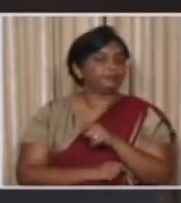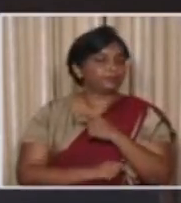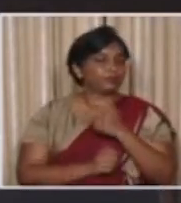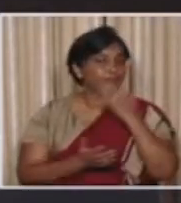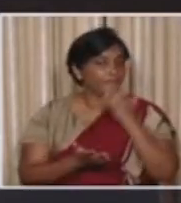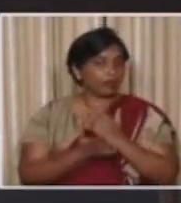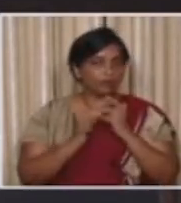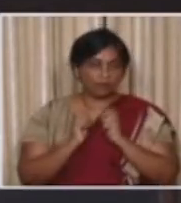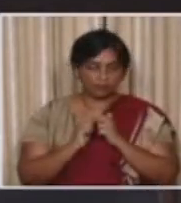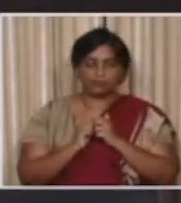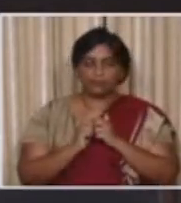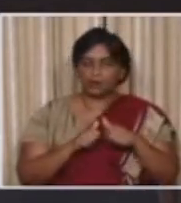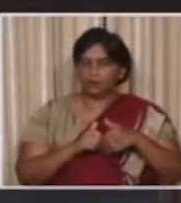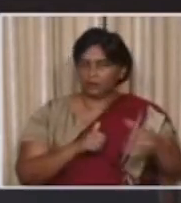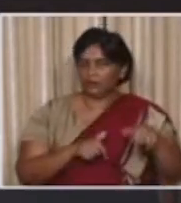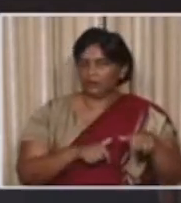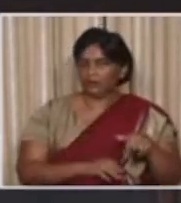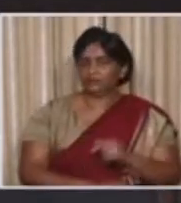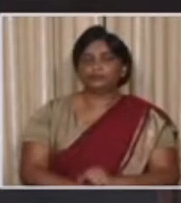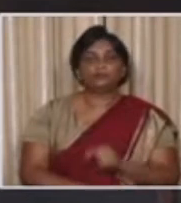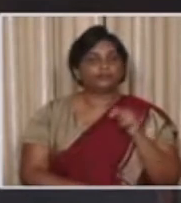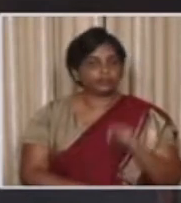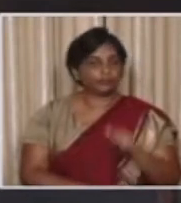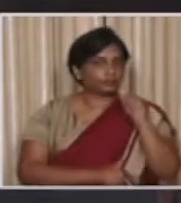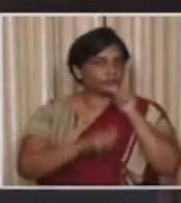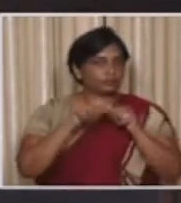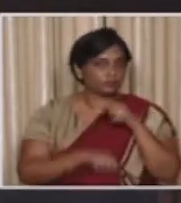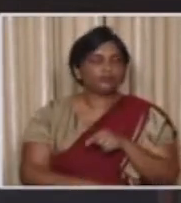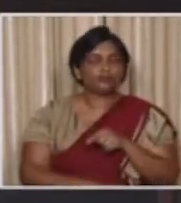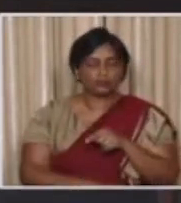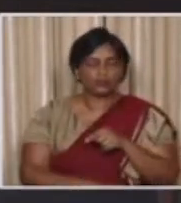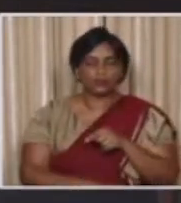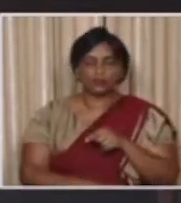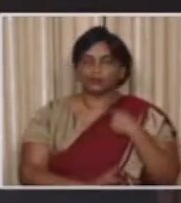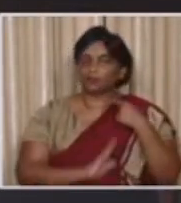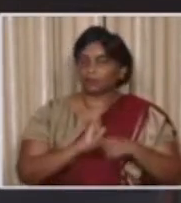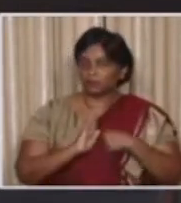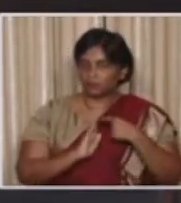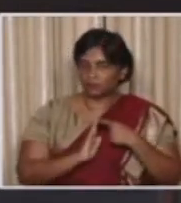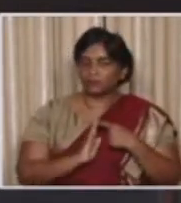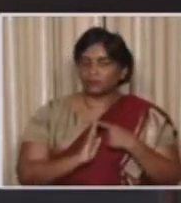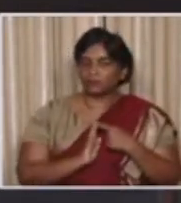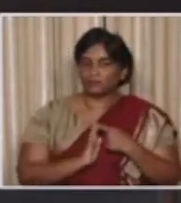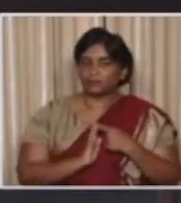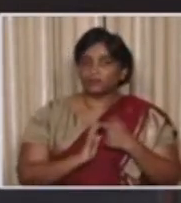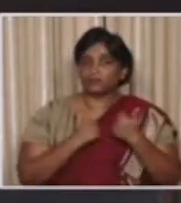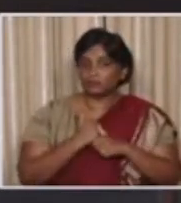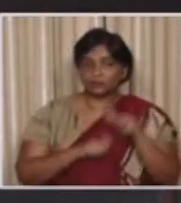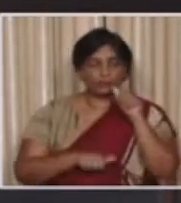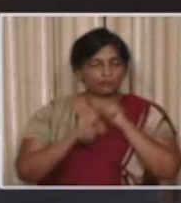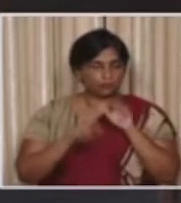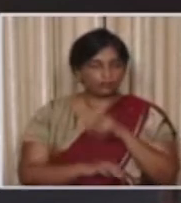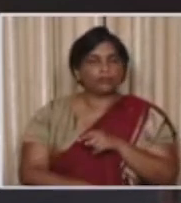නවතනවත් අර්බුද ඇවිල්ලා තියෙනවා. දැන් අනිත් එක අපේ ඖෂධ ගත්තාම මේ අලුතෙන් ලංකාවේ නිපද වූ ඖෂධ